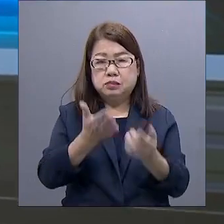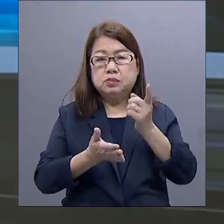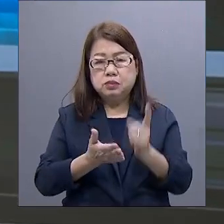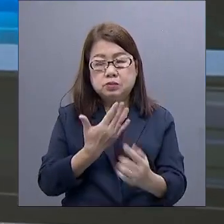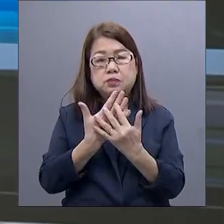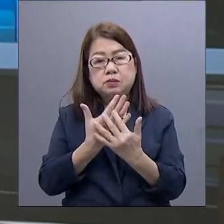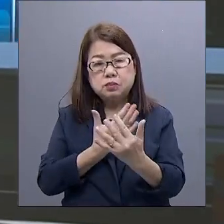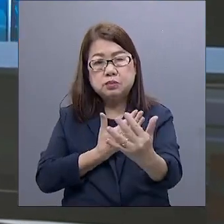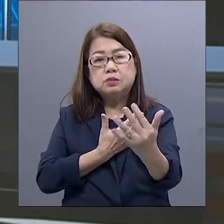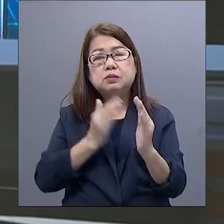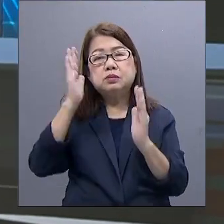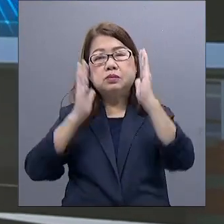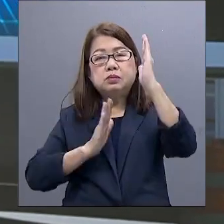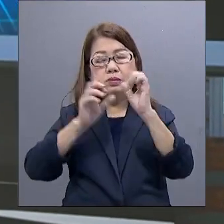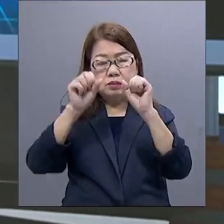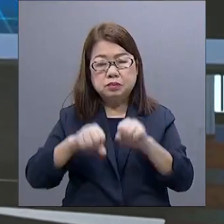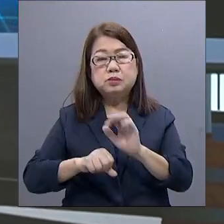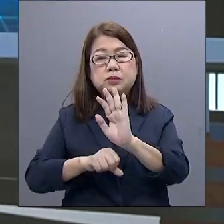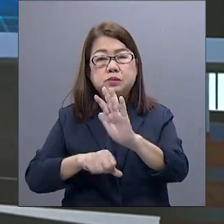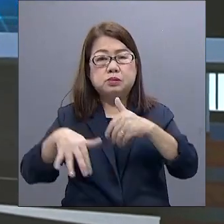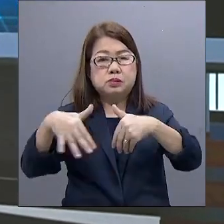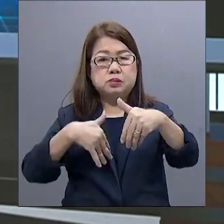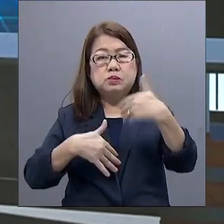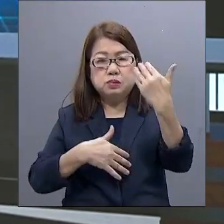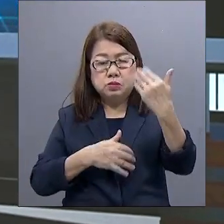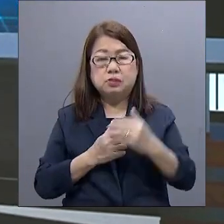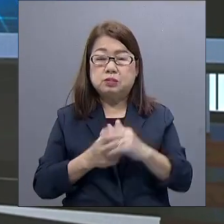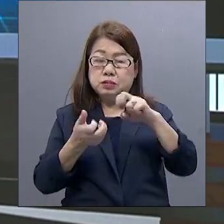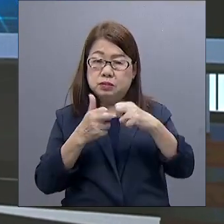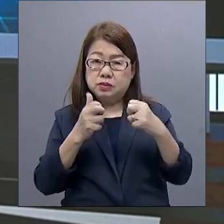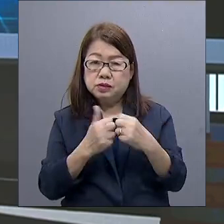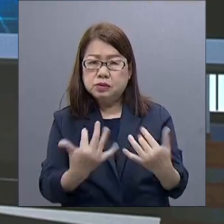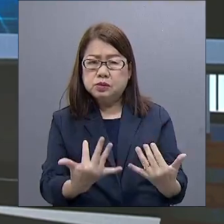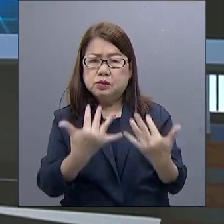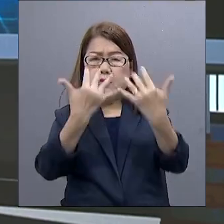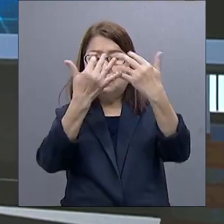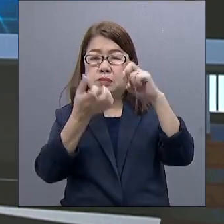ทำประชามตินะคะคนทมสวนได้สวนเสียชอบานจะได้รพอีก